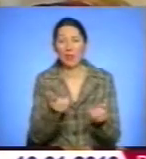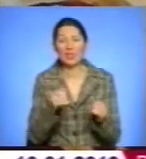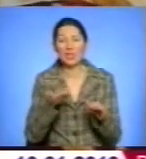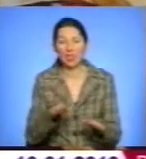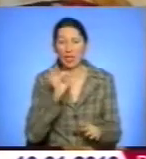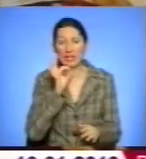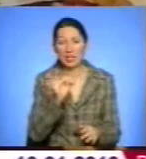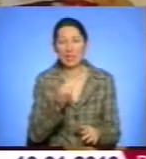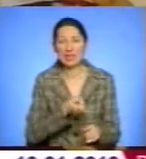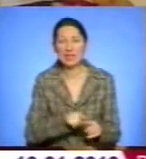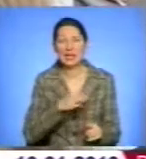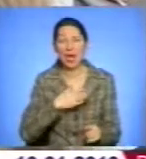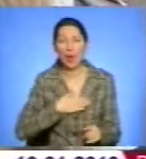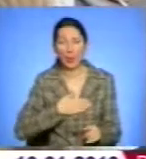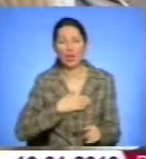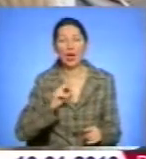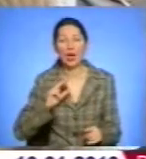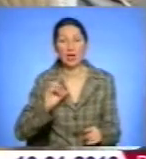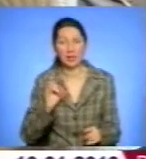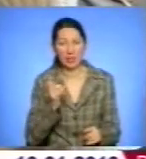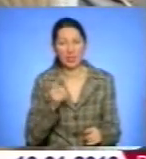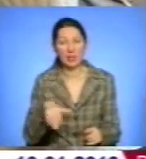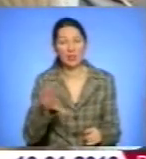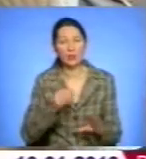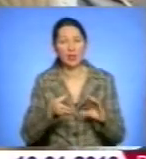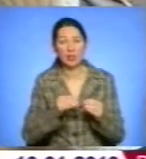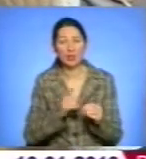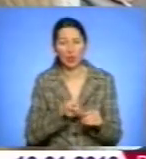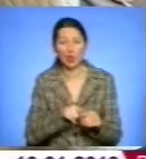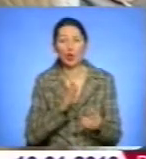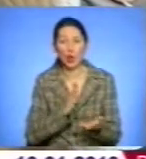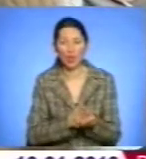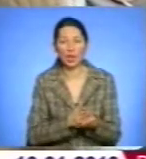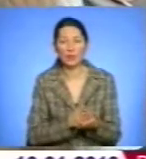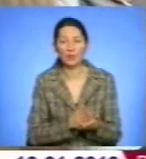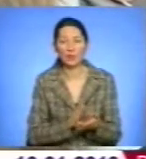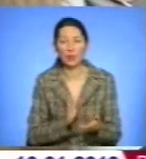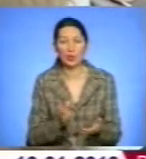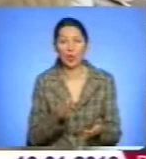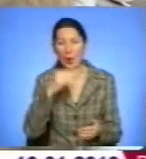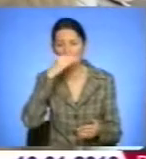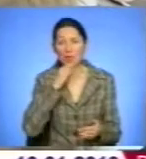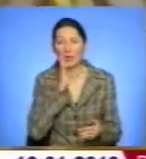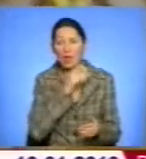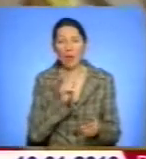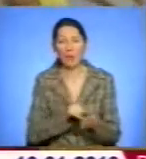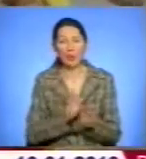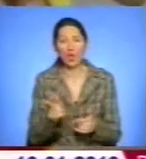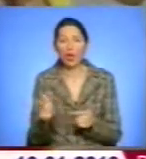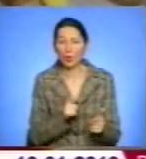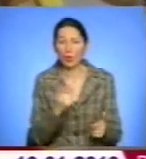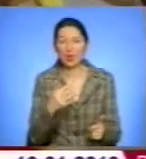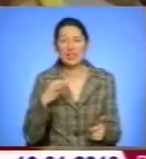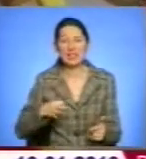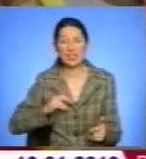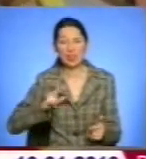і сказати: «Це моя дитина», з усіма наслідками, що з нього випливають. Батьки мають бути готовими до того, що їх син чи донька на